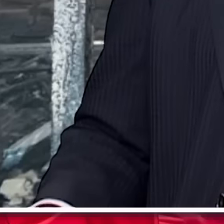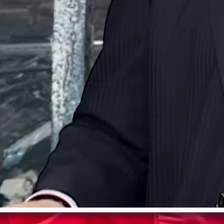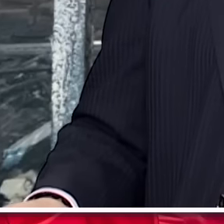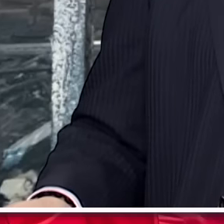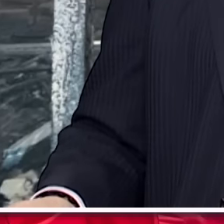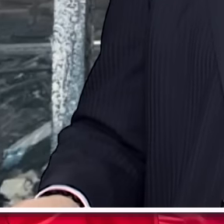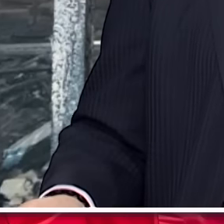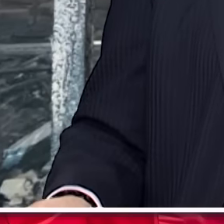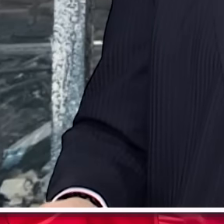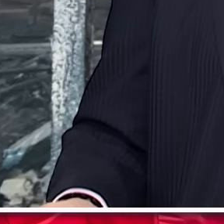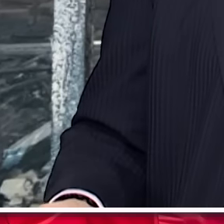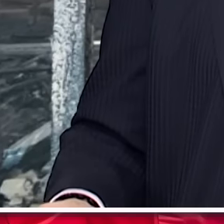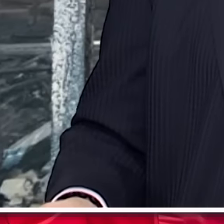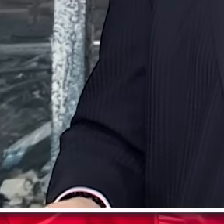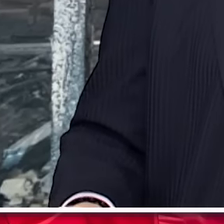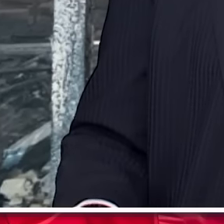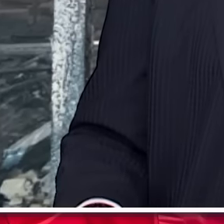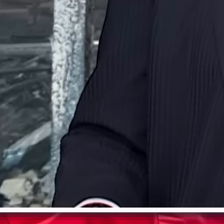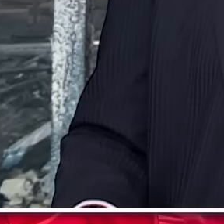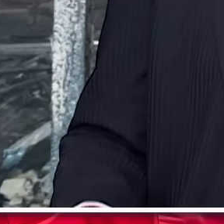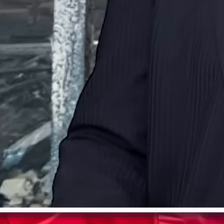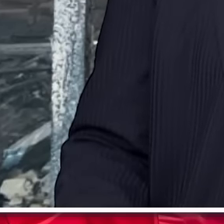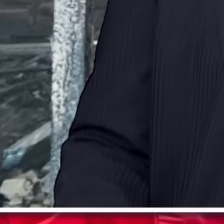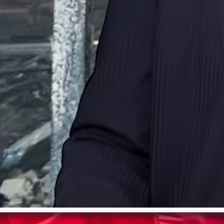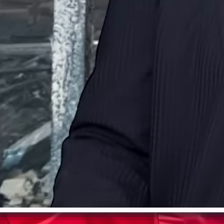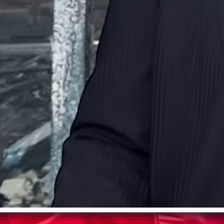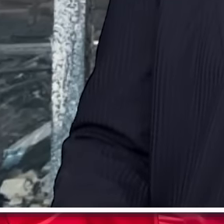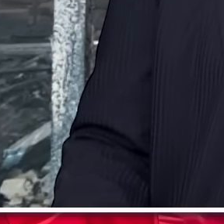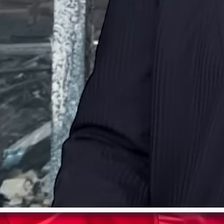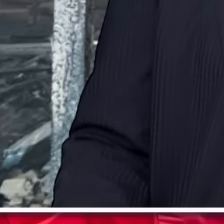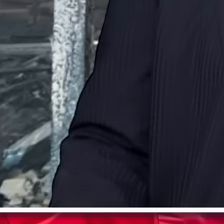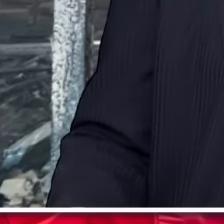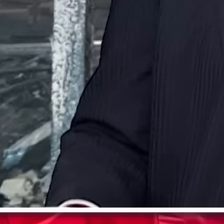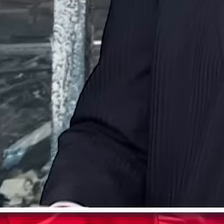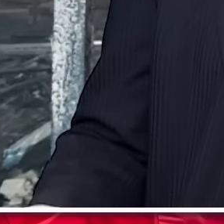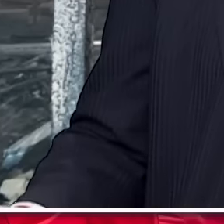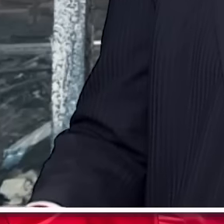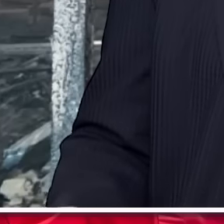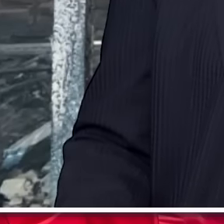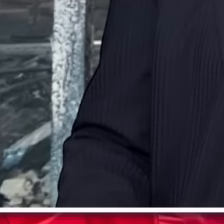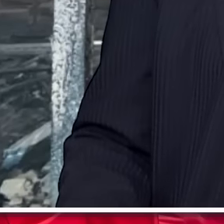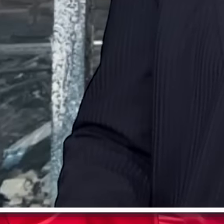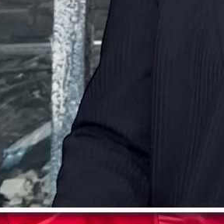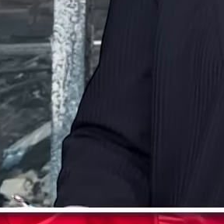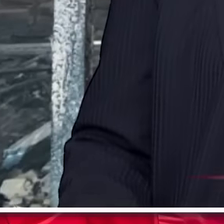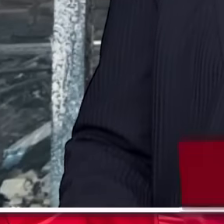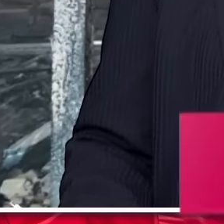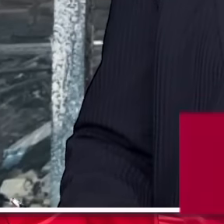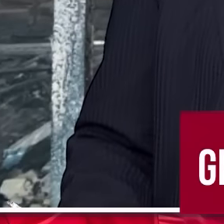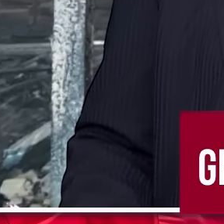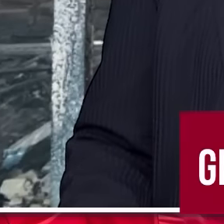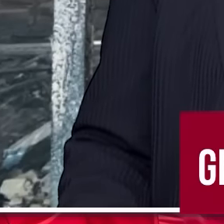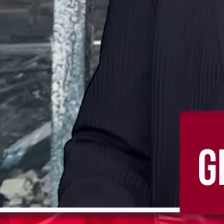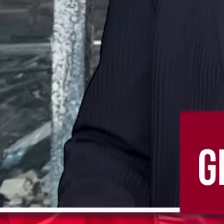mamy do czynienia bo ja powiem szczerze niepokoję się bo pamiętam taką serię pożarów się mówiło pod koniec dekady